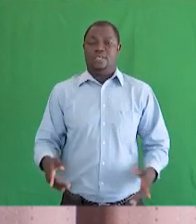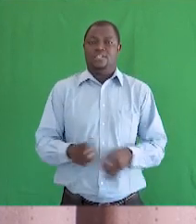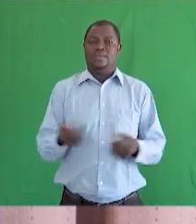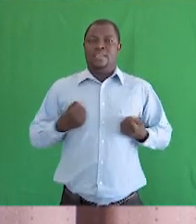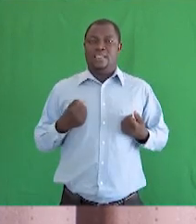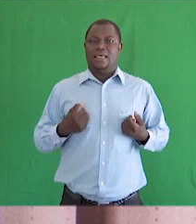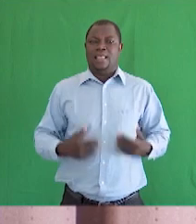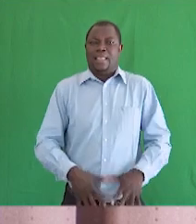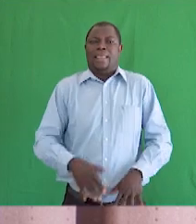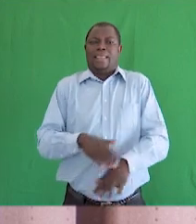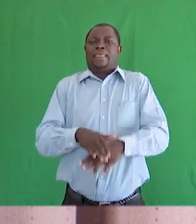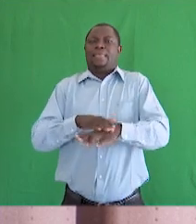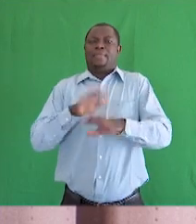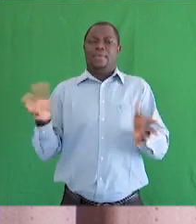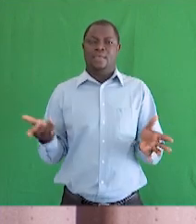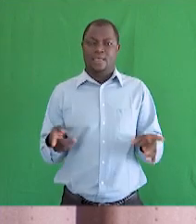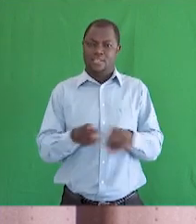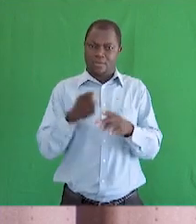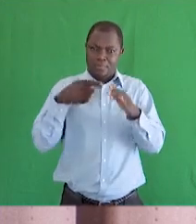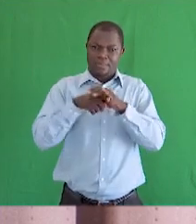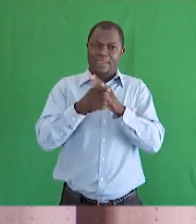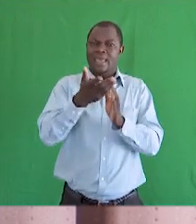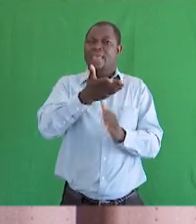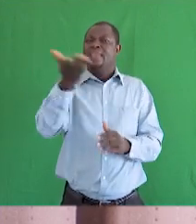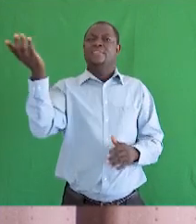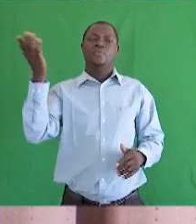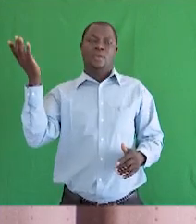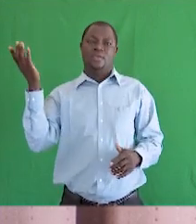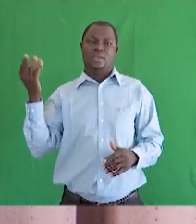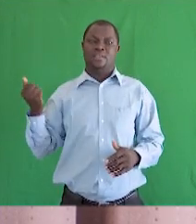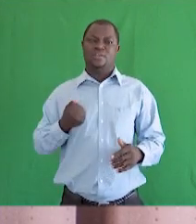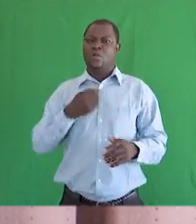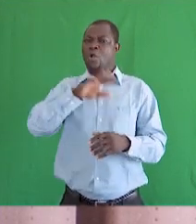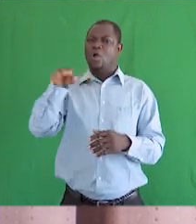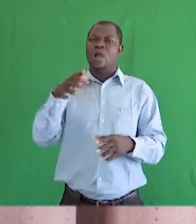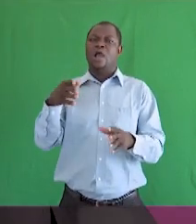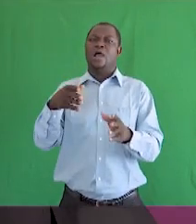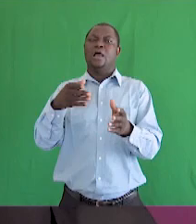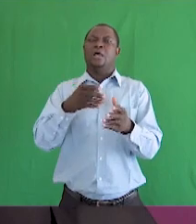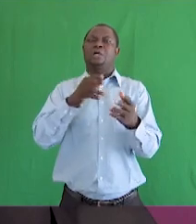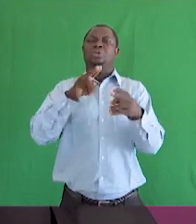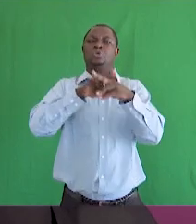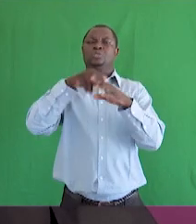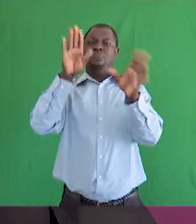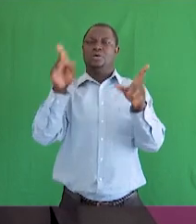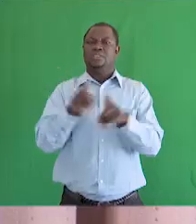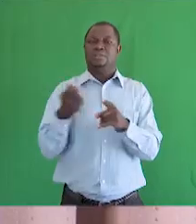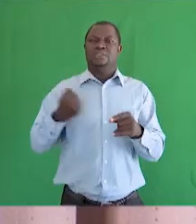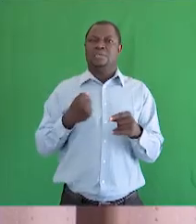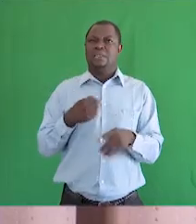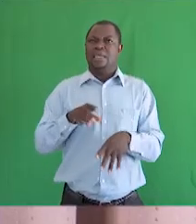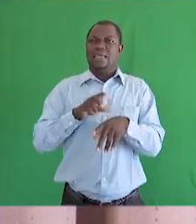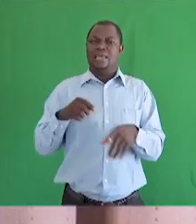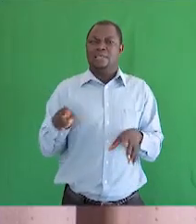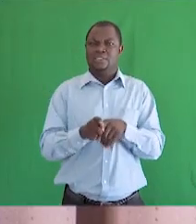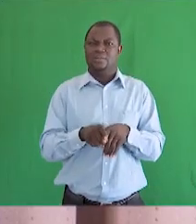vanenge vakashama kana mukaenda kana papi panoitwa vasikana ndo vanoita kunge kuzvipirikira zvinombofamba sei kana